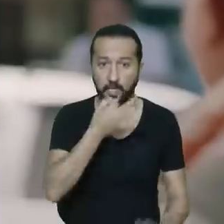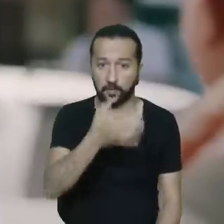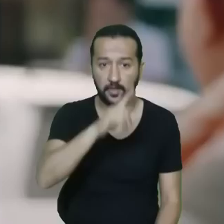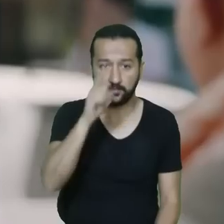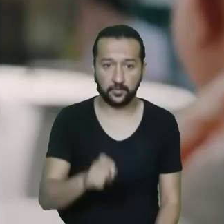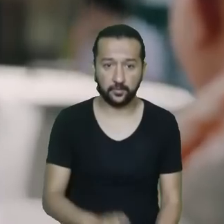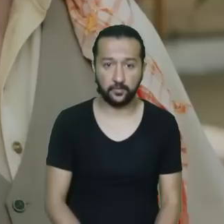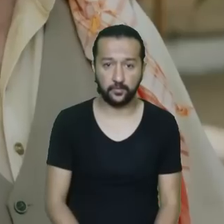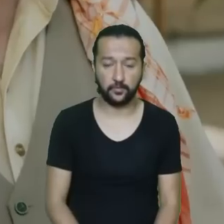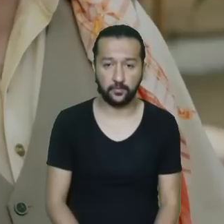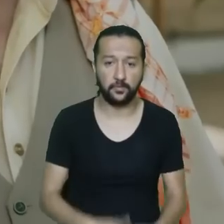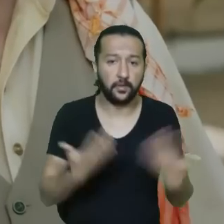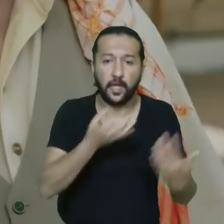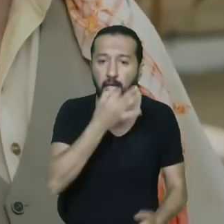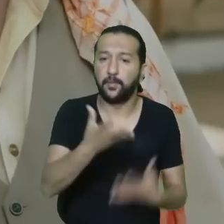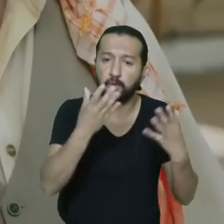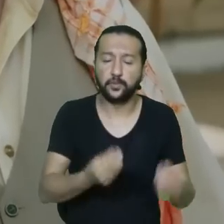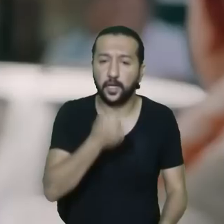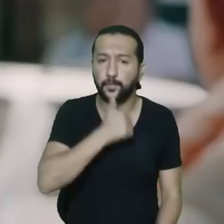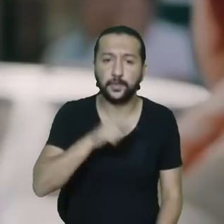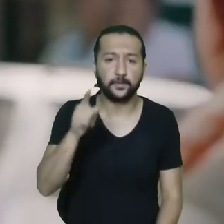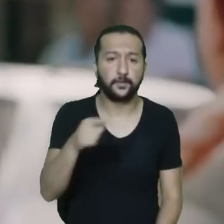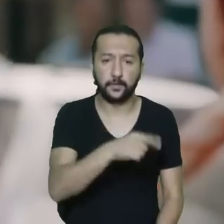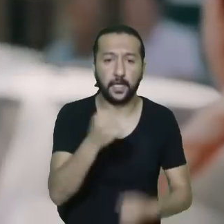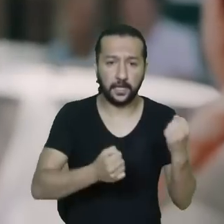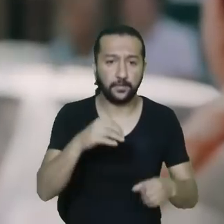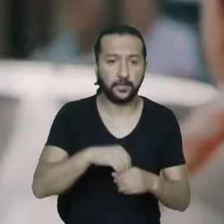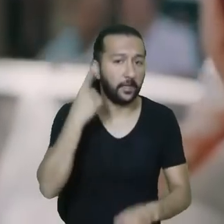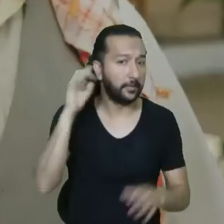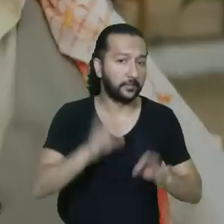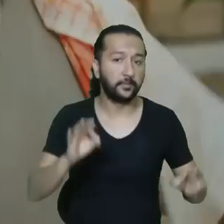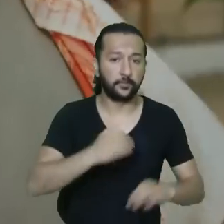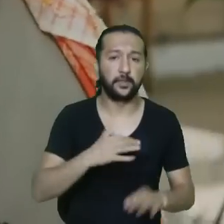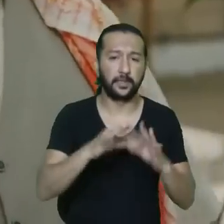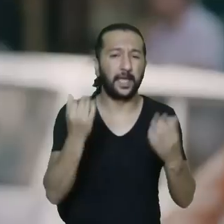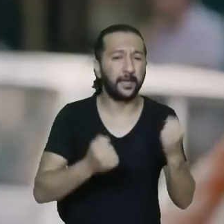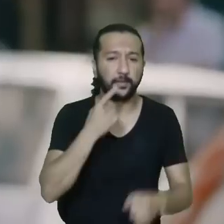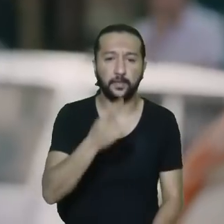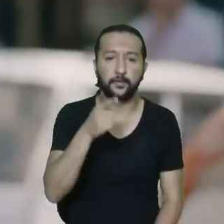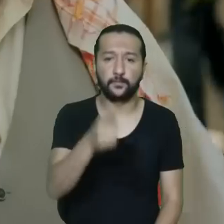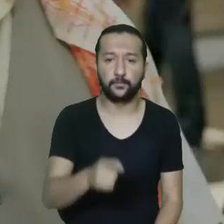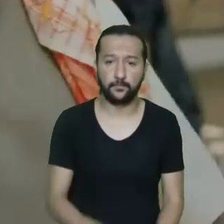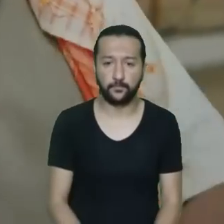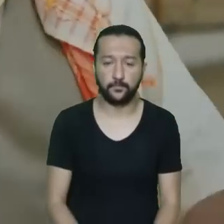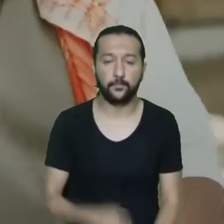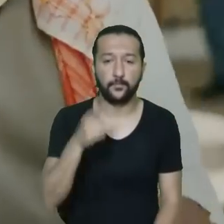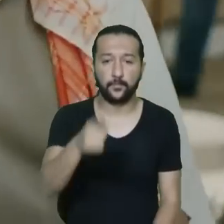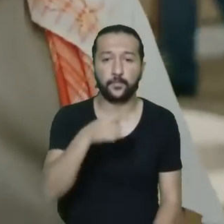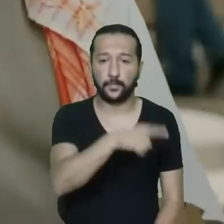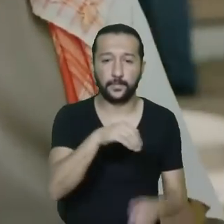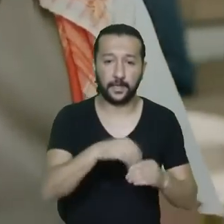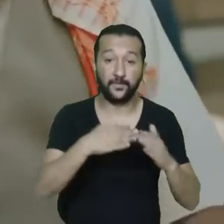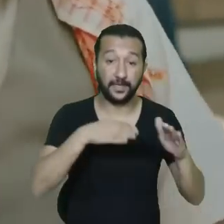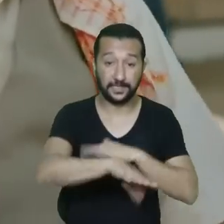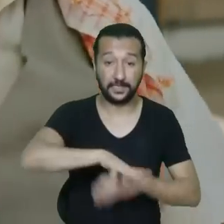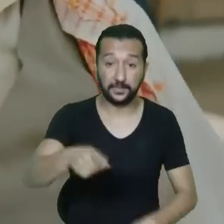mi? Ne haber olacak Fikri abi? Arabadan falan mı haberim yok bana? Ne arabası lan? Ne arabası lan? Lan Hüseyin evine